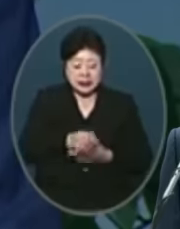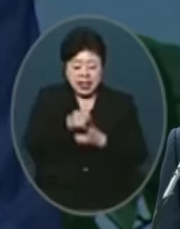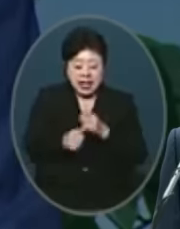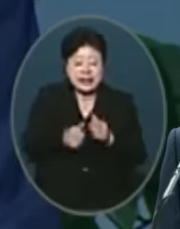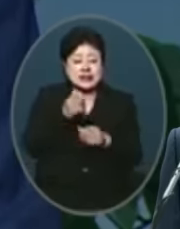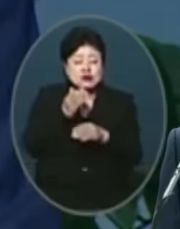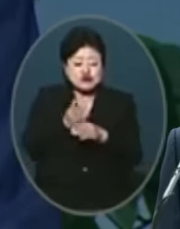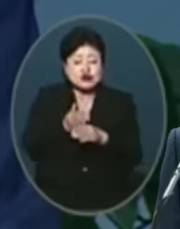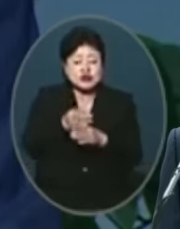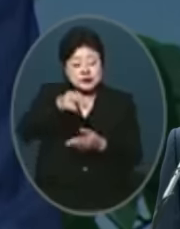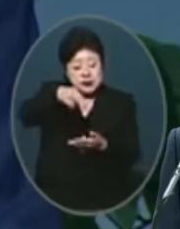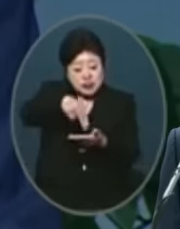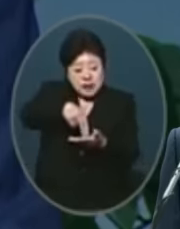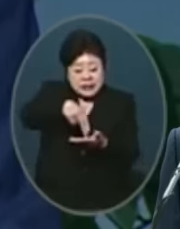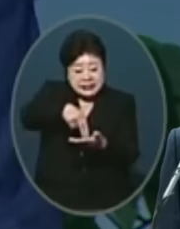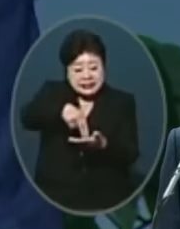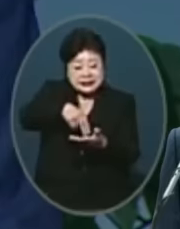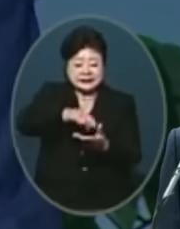하나님 중심으로 서면은